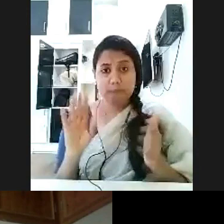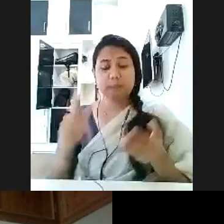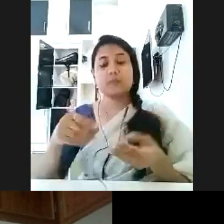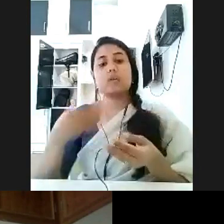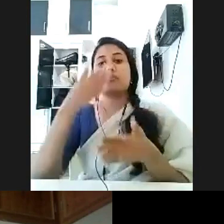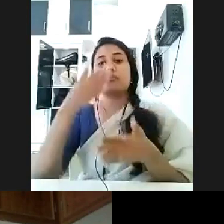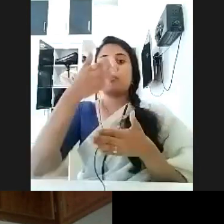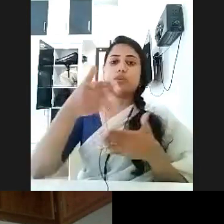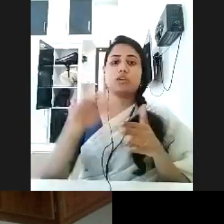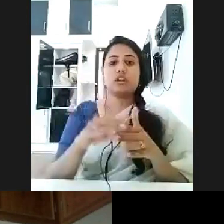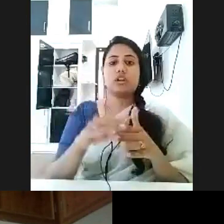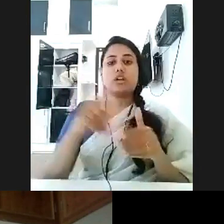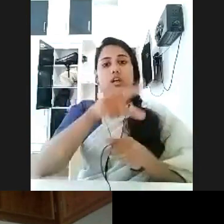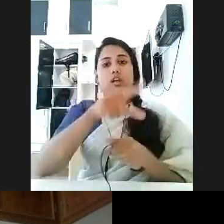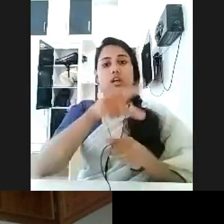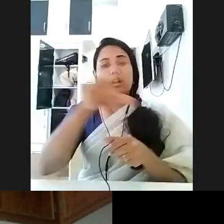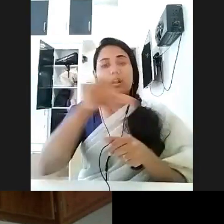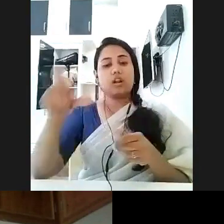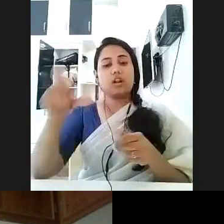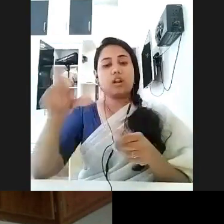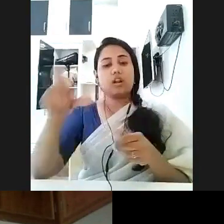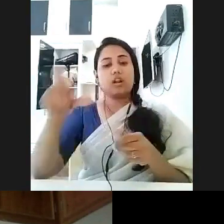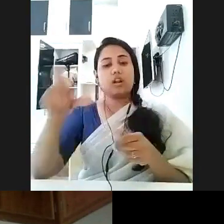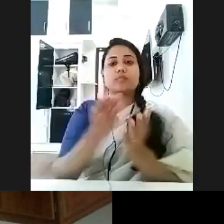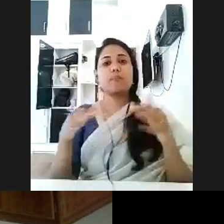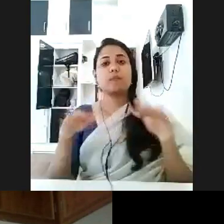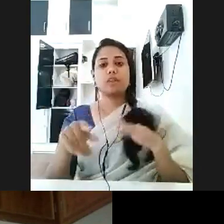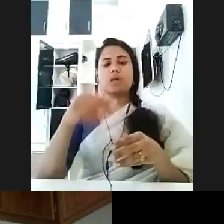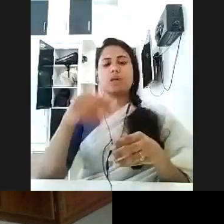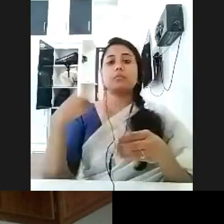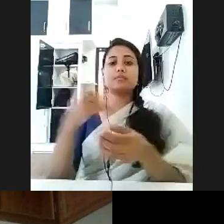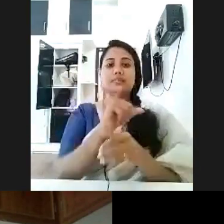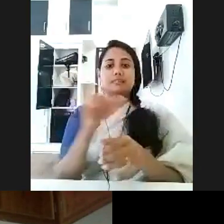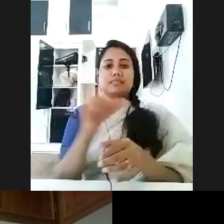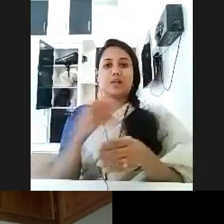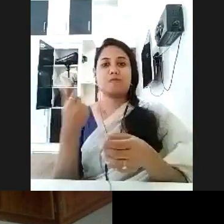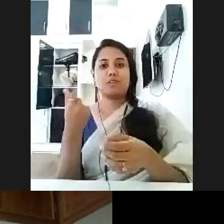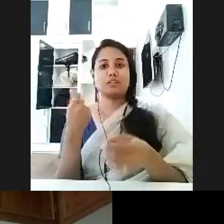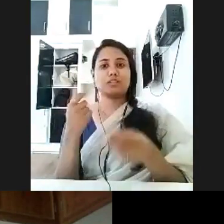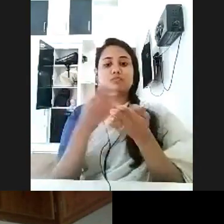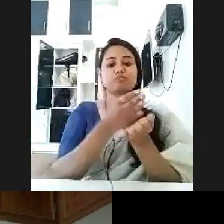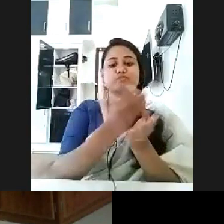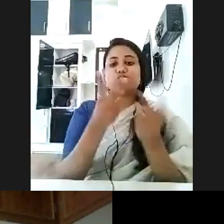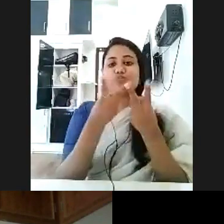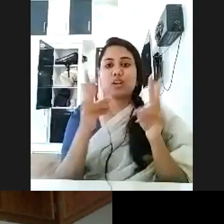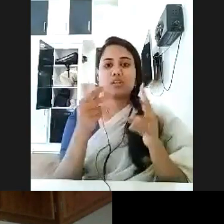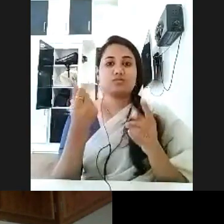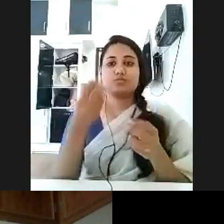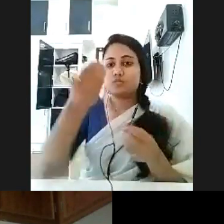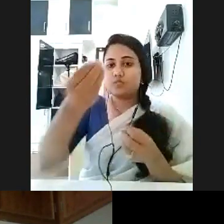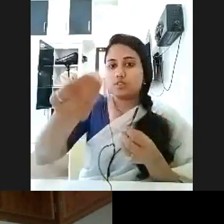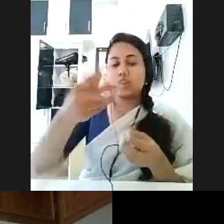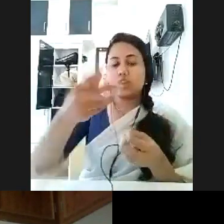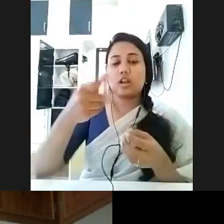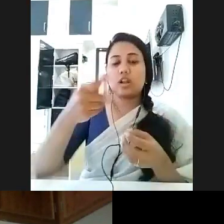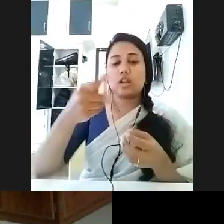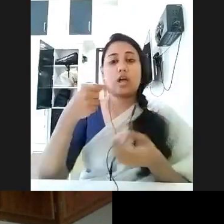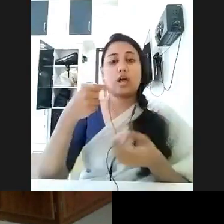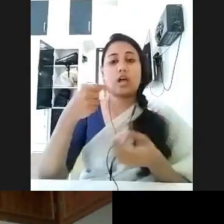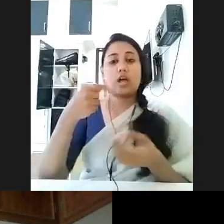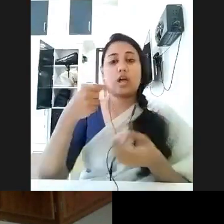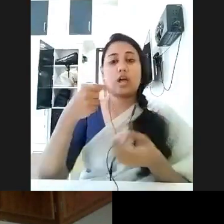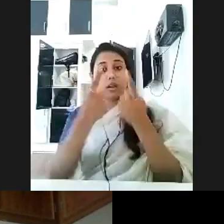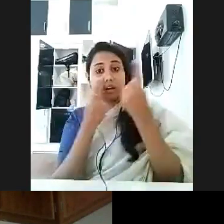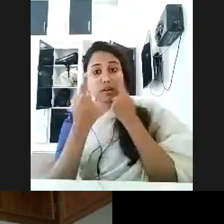ഡിസിപ്ലിനറി ആൾക്കാർക്കും സെപ്പറേറ്റ് കൺസൾട്ടേഷൻ ഫീസിന്റെ ആവശ്യം ഉണ്ടാവില്ല. ആൻഡ് ഇപ്പൊ ബ്ലഡ് ടെസ്റ്റും ഒക്കെ ചെയ്യണമെങ്കിലും എല്ലാം ഒരു സബ്സിഡൈസ്ഡ്